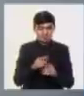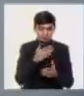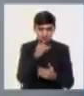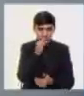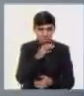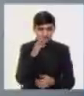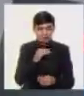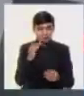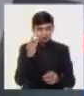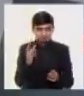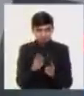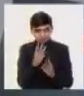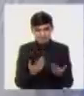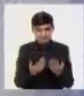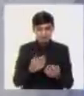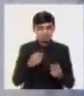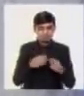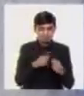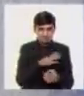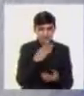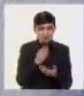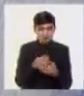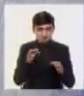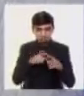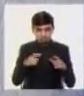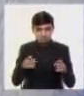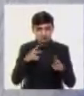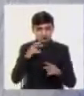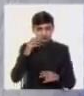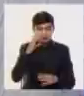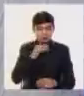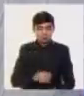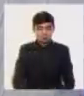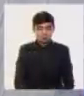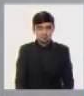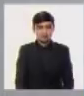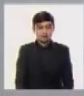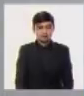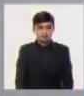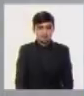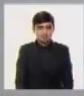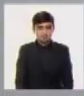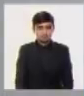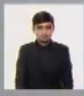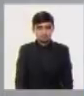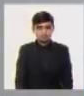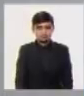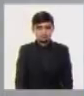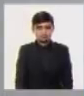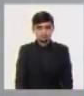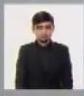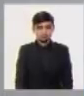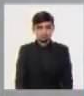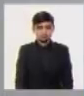часто сгоревшие банкноты или поврежденные сохраняют свою идентичность. Аскар Миндыбаев, Гульнас Сайлаухазы, Дидар Илеев,